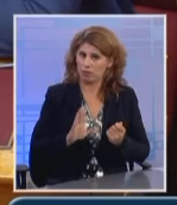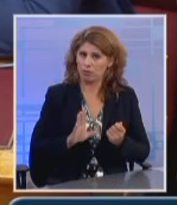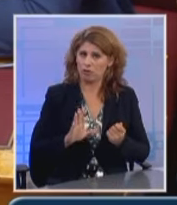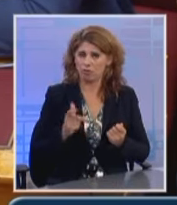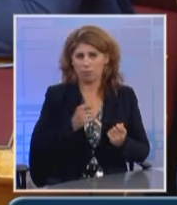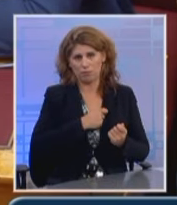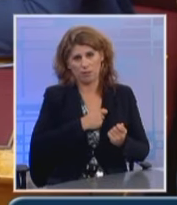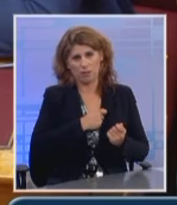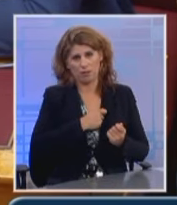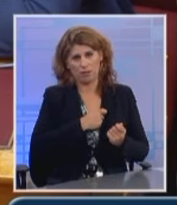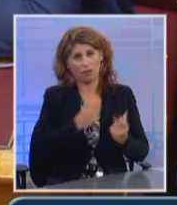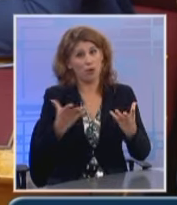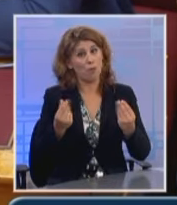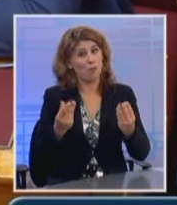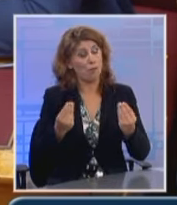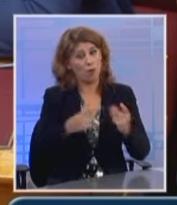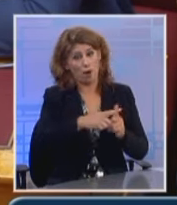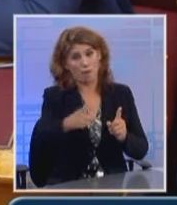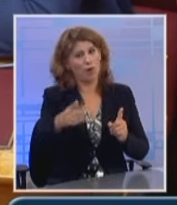από εσάς θα έχετε τύψει αργότερα.